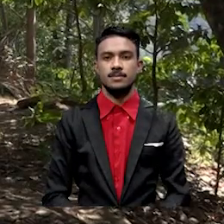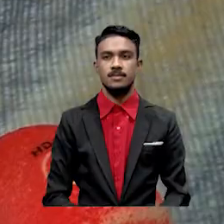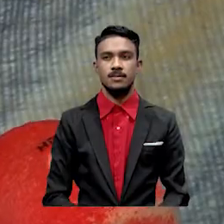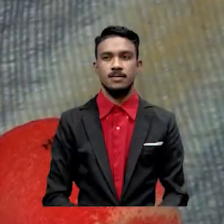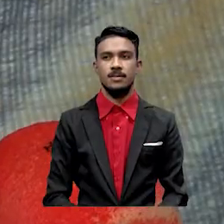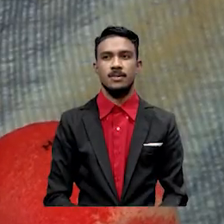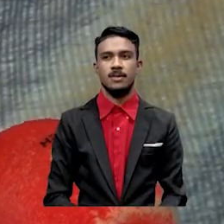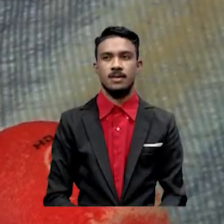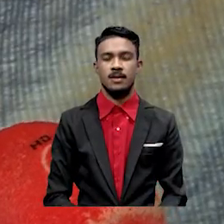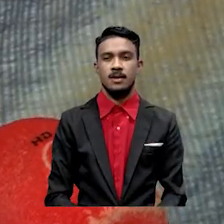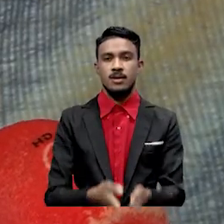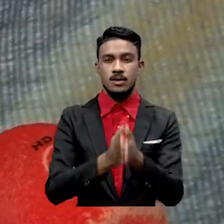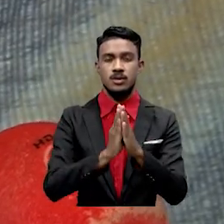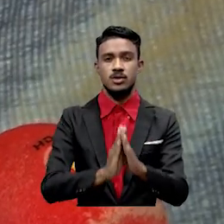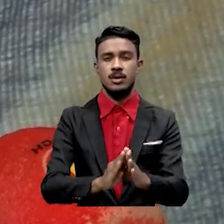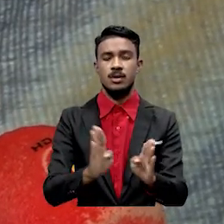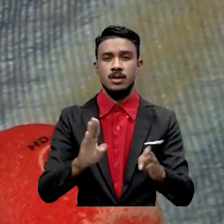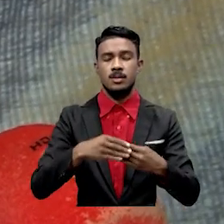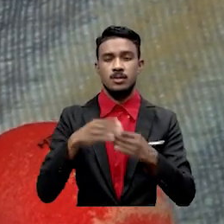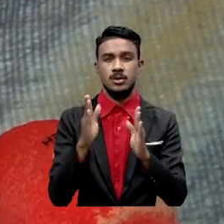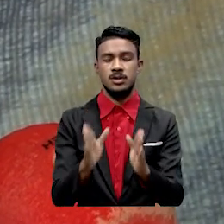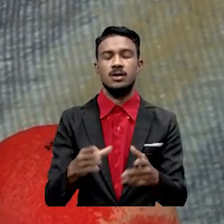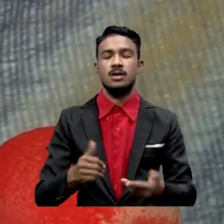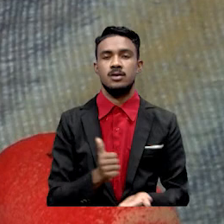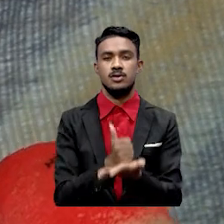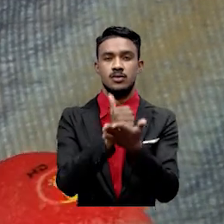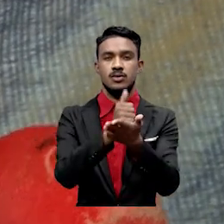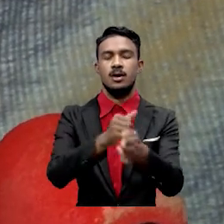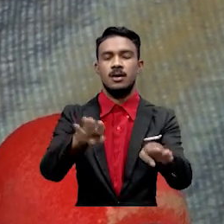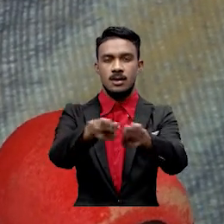Kasi bantuan ga ita pacira asura kalian.